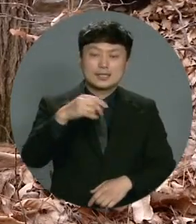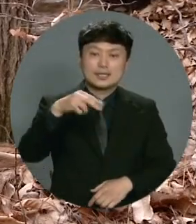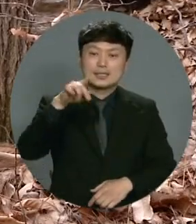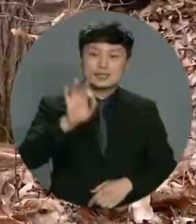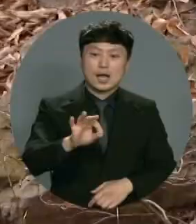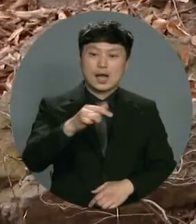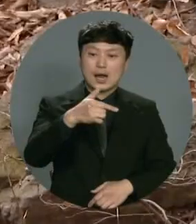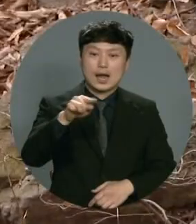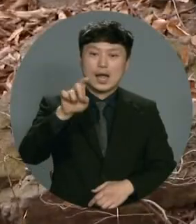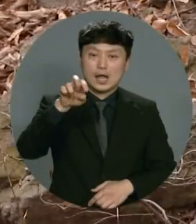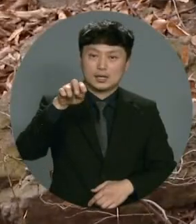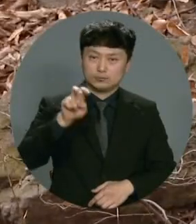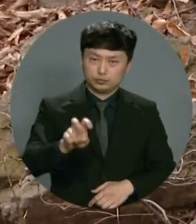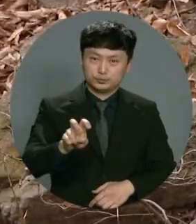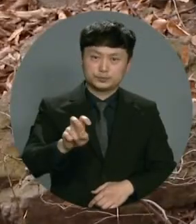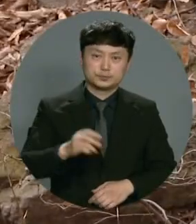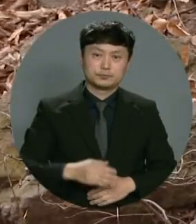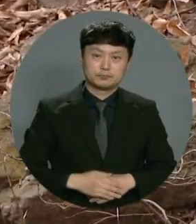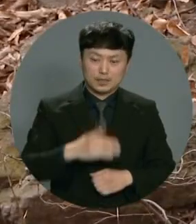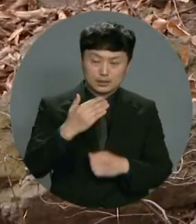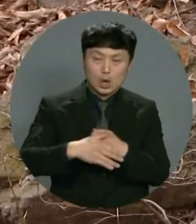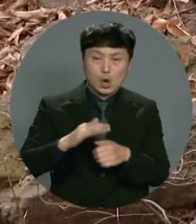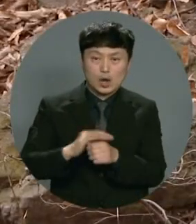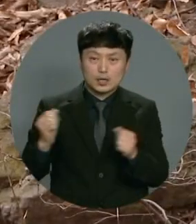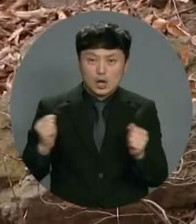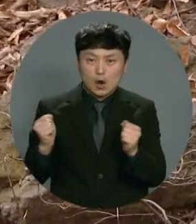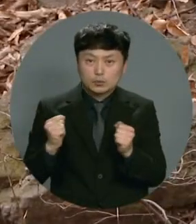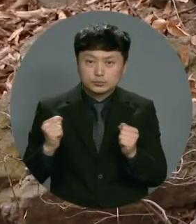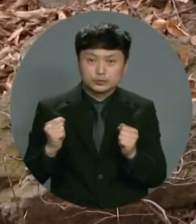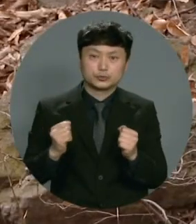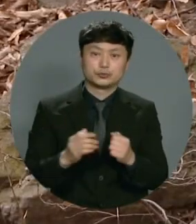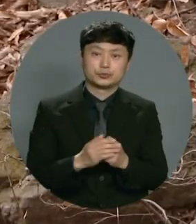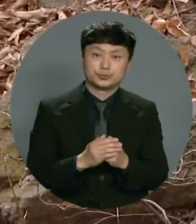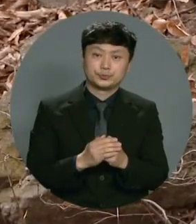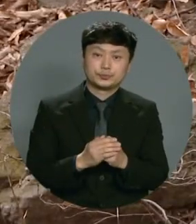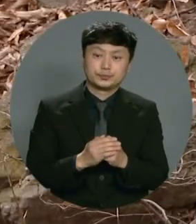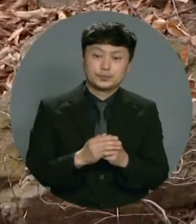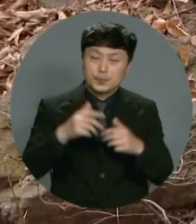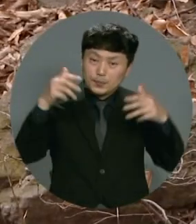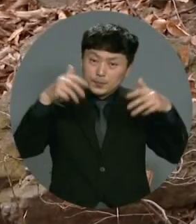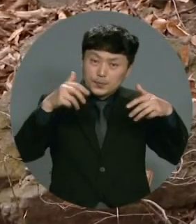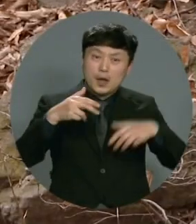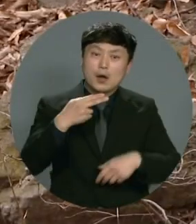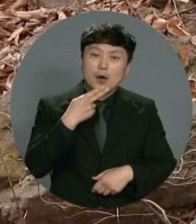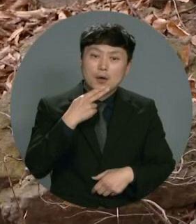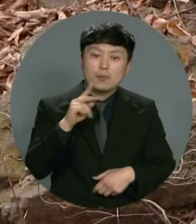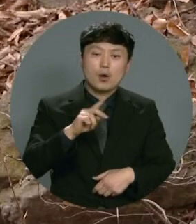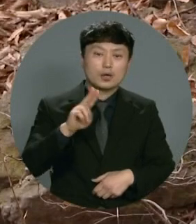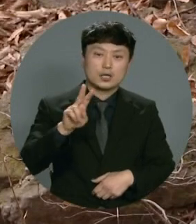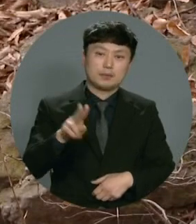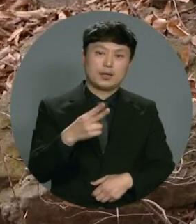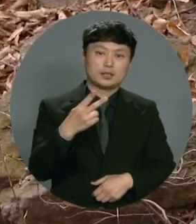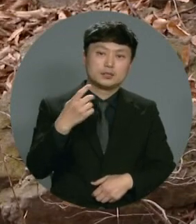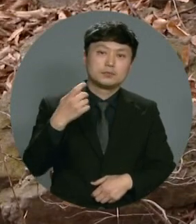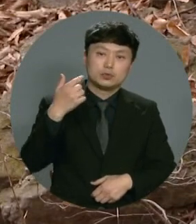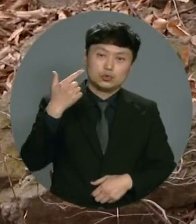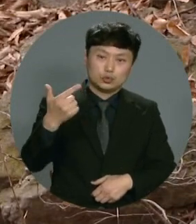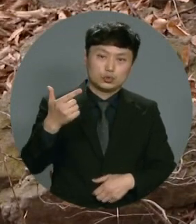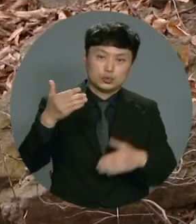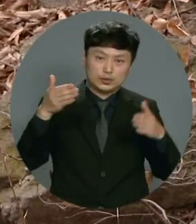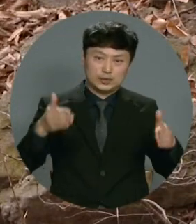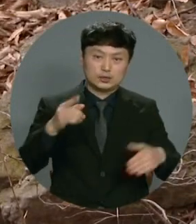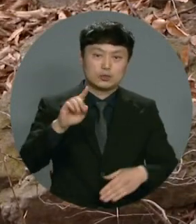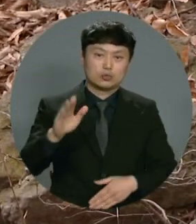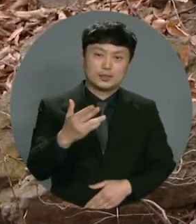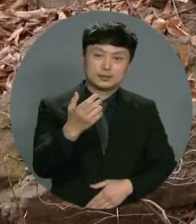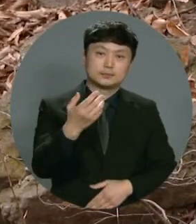가뭄이라고 하는데요. 지난해 대구 경북 지역에서 발생한 기상 가뭄 발생 일수는 216일로